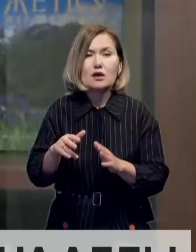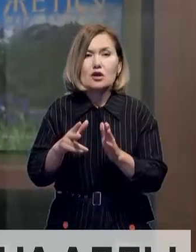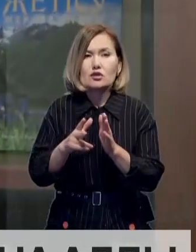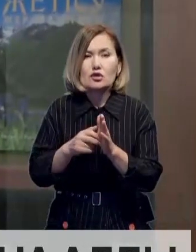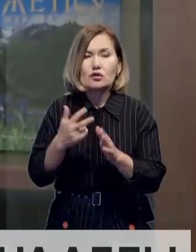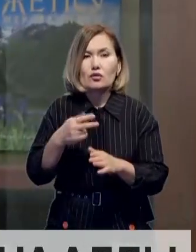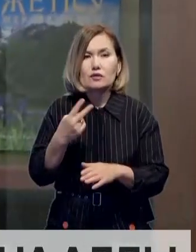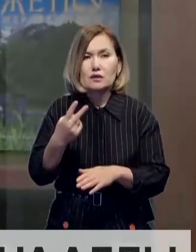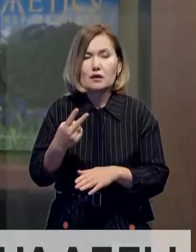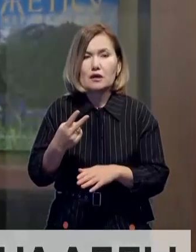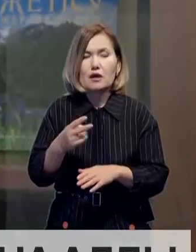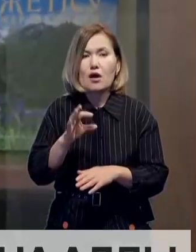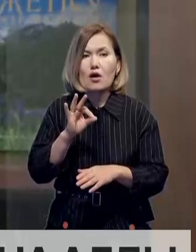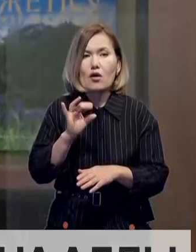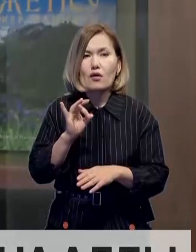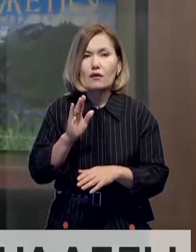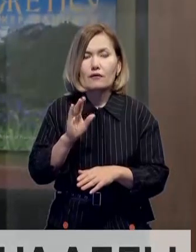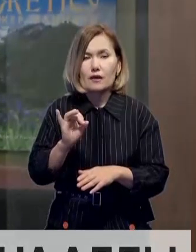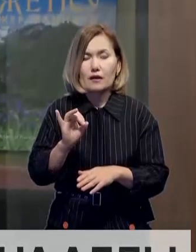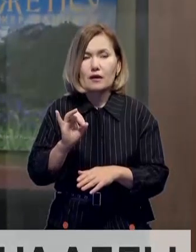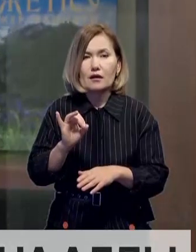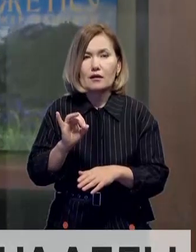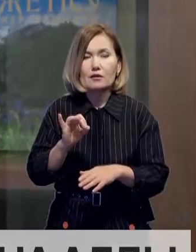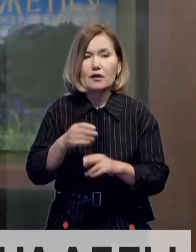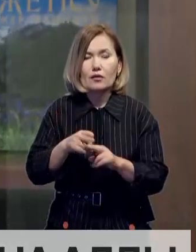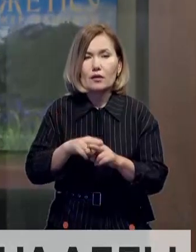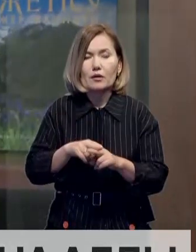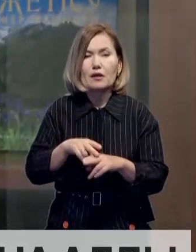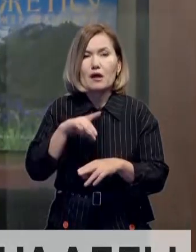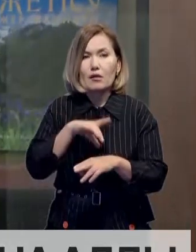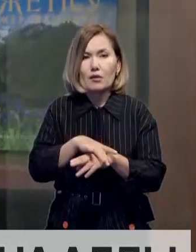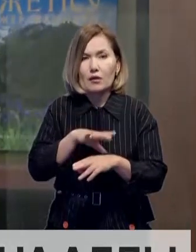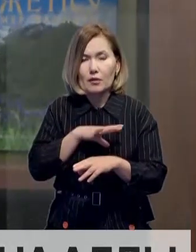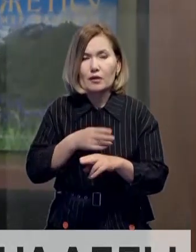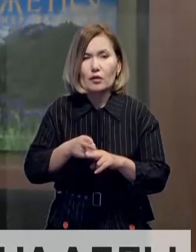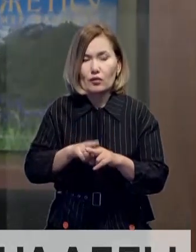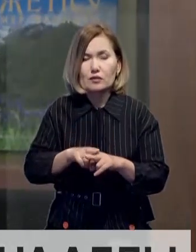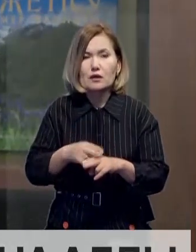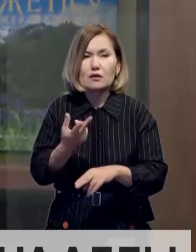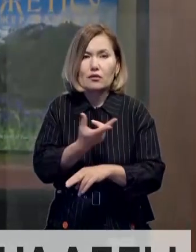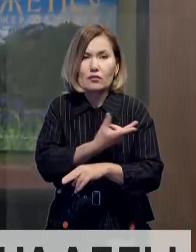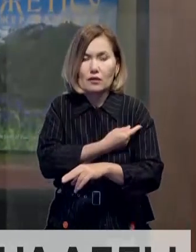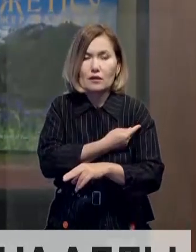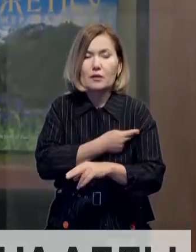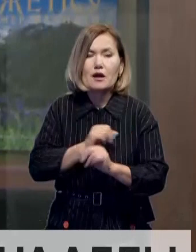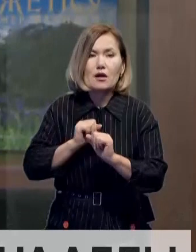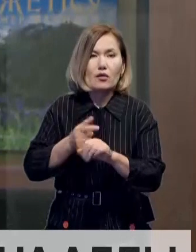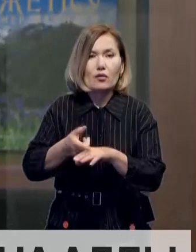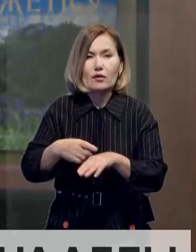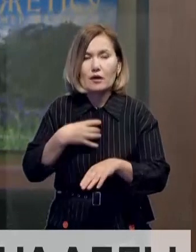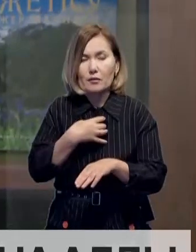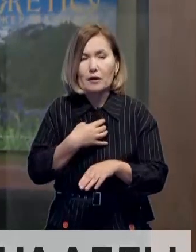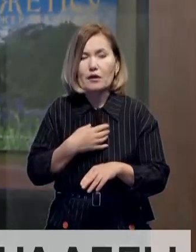19832 ОРВИ жағдайы, бұл жіті респираторлы вирусты инфекция тіркелген.